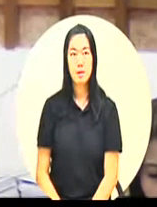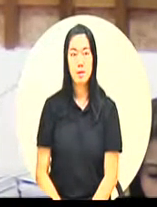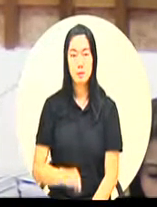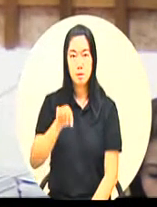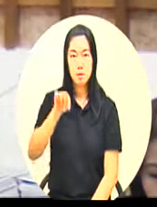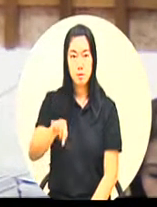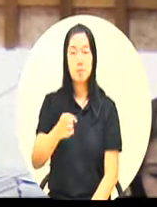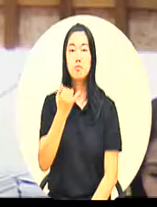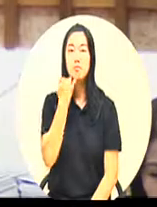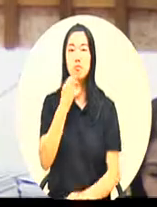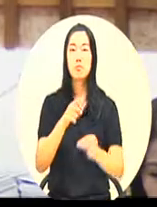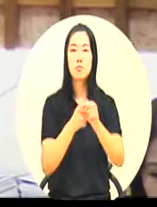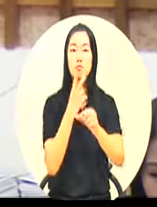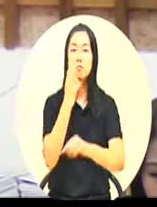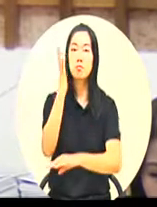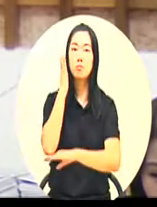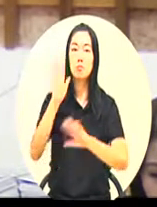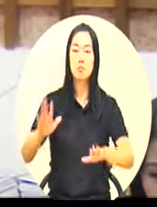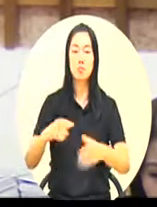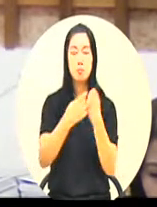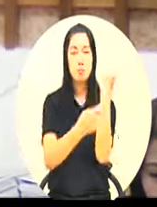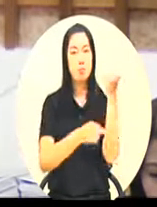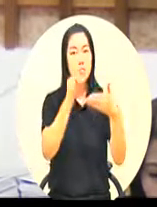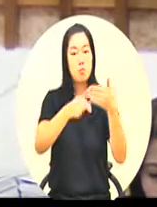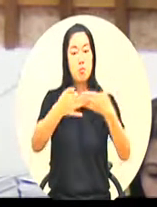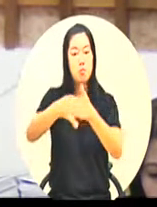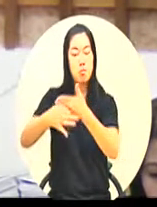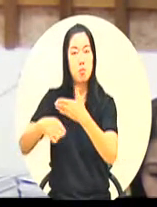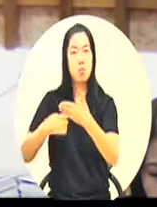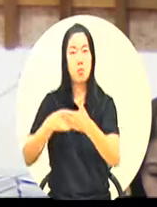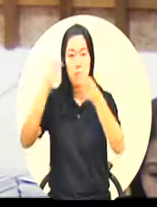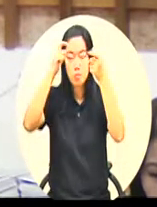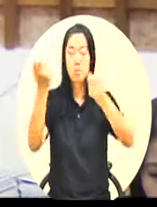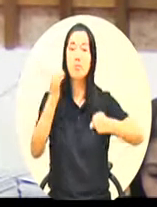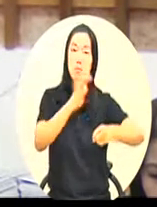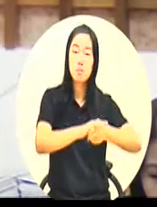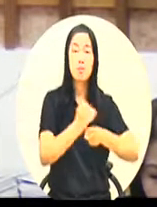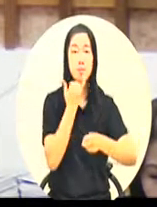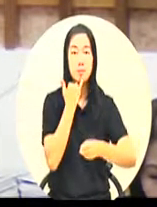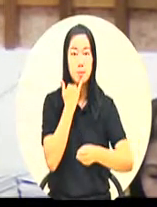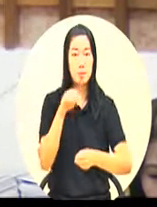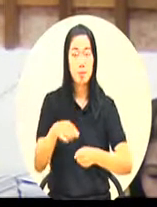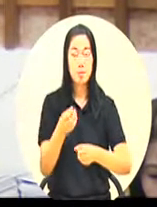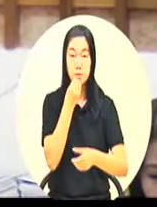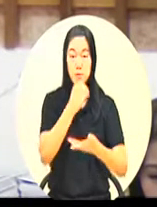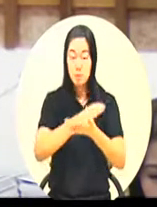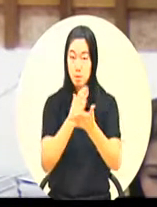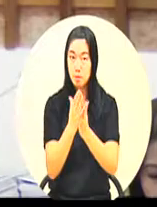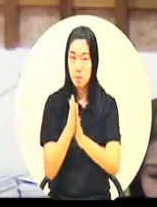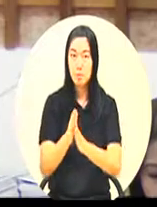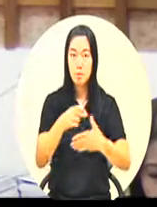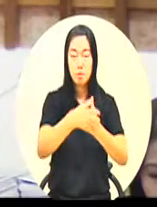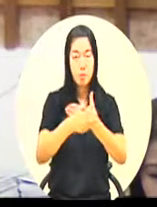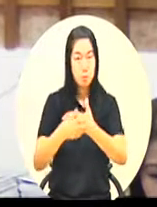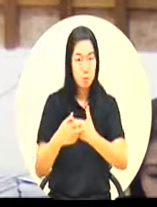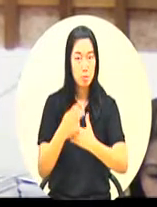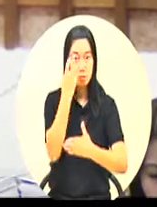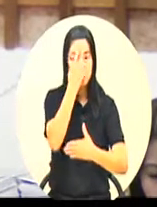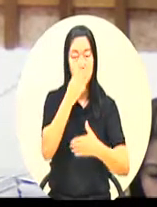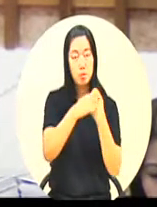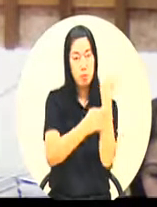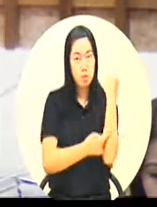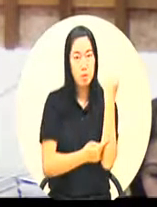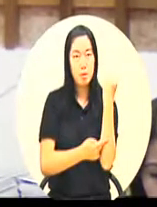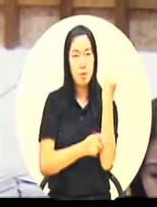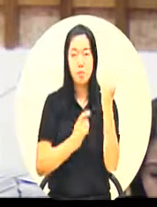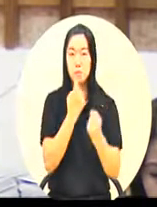弥补中央在现在这个法令的不足。中央的话在食品安全卫生管理法，它